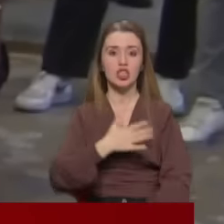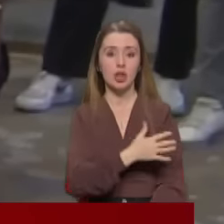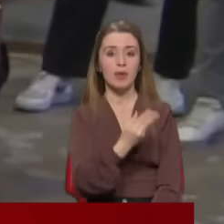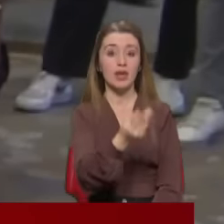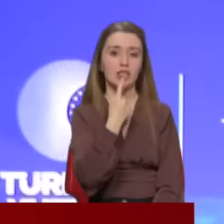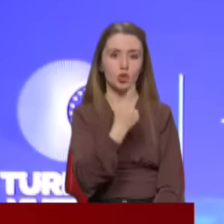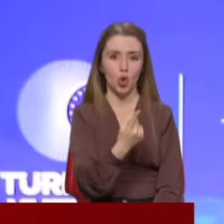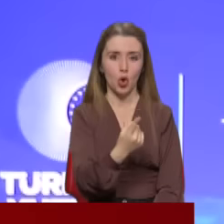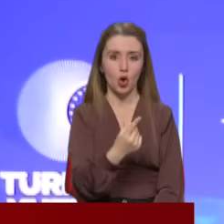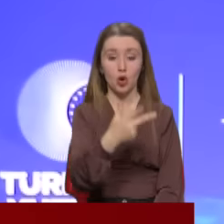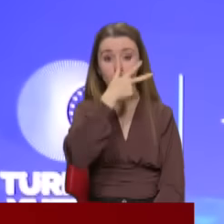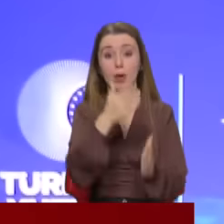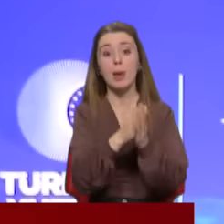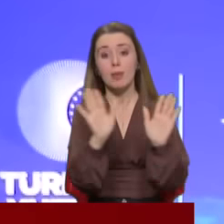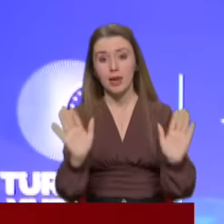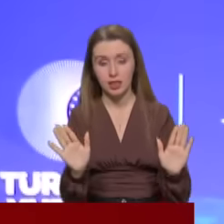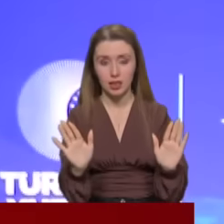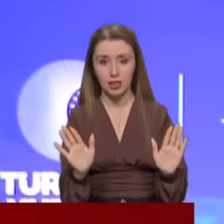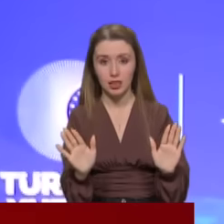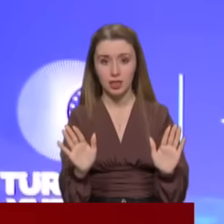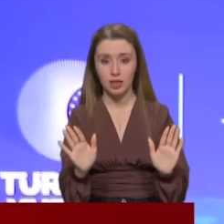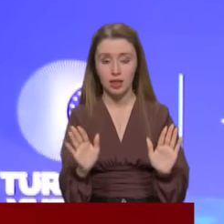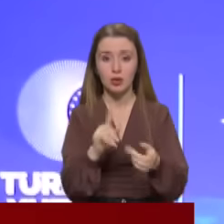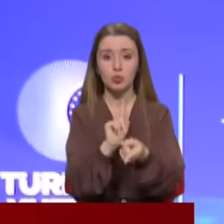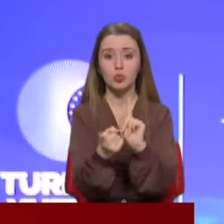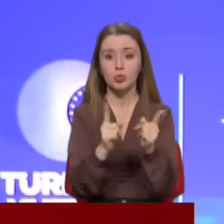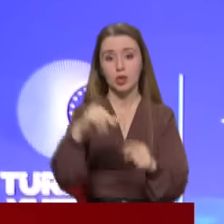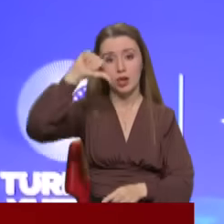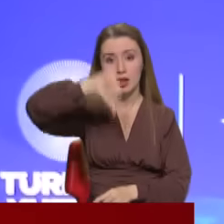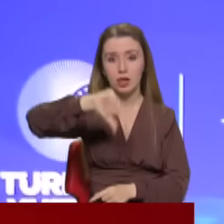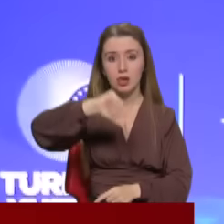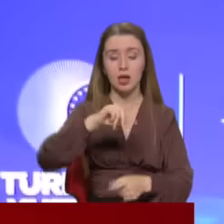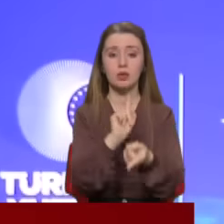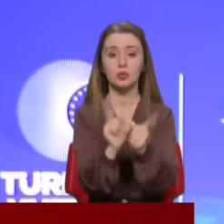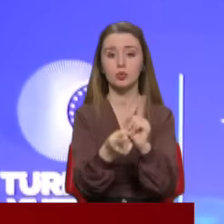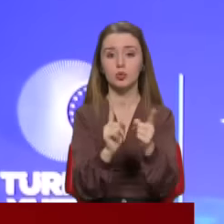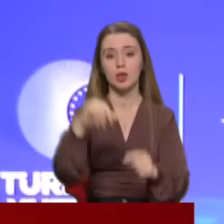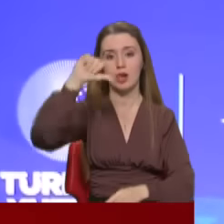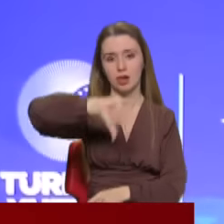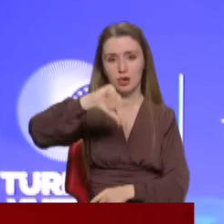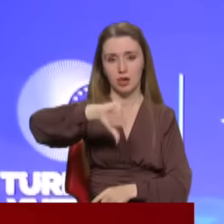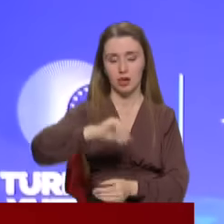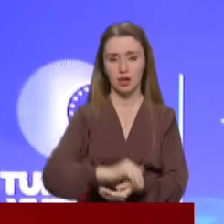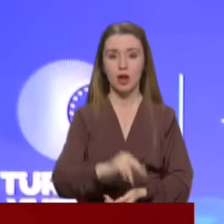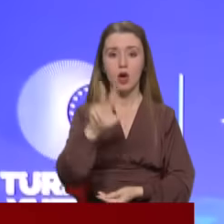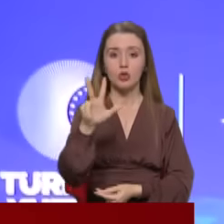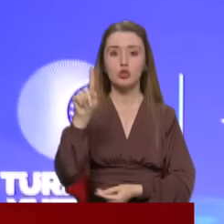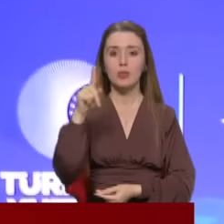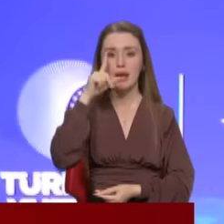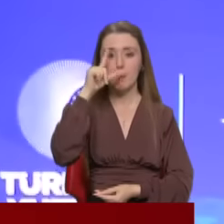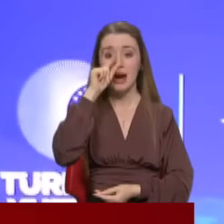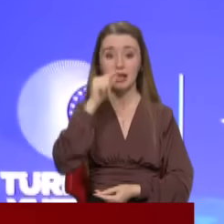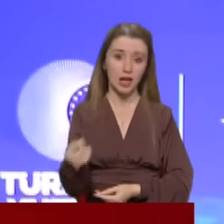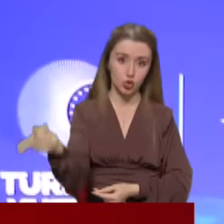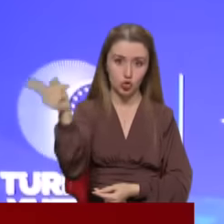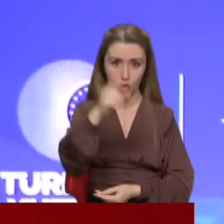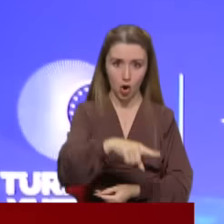veririz diyorlar. Kusura bakmayın, yönetemediniz, yönetemiyorsunuz. 31 Mart'tan sonra